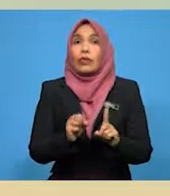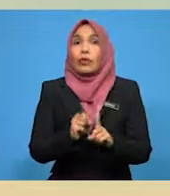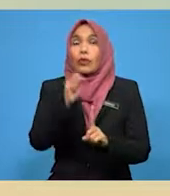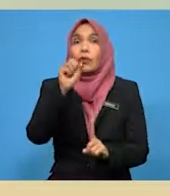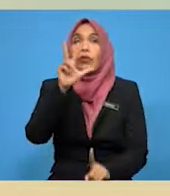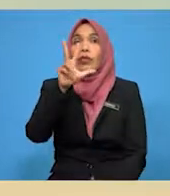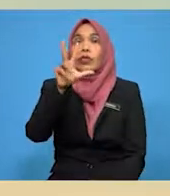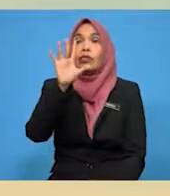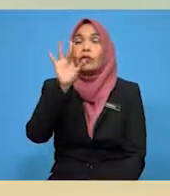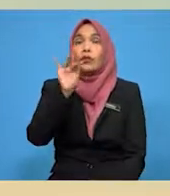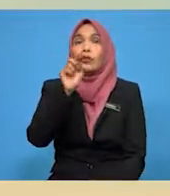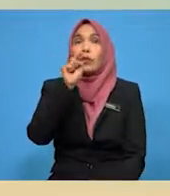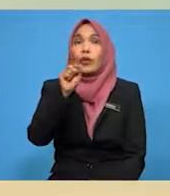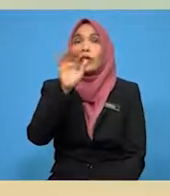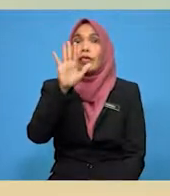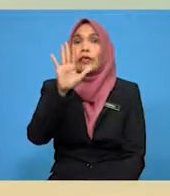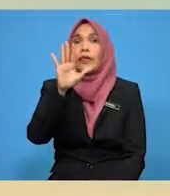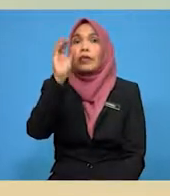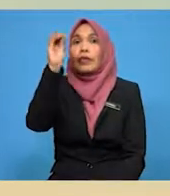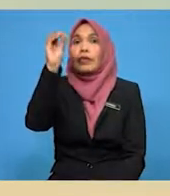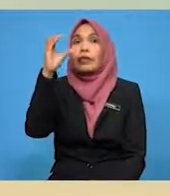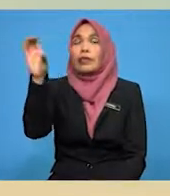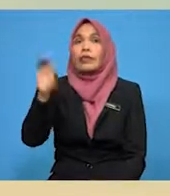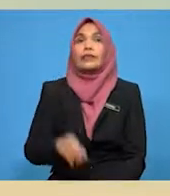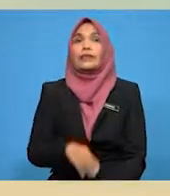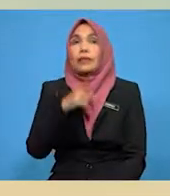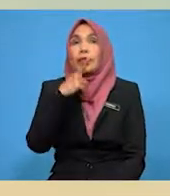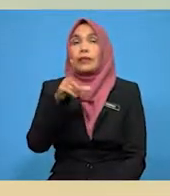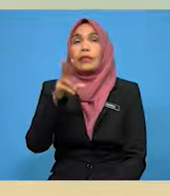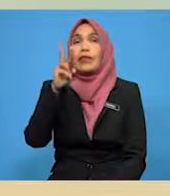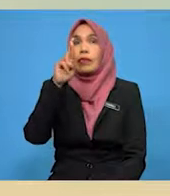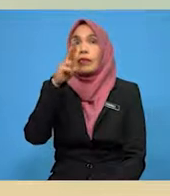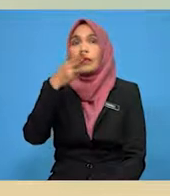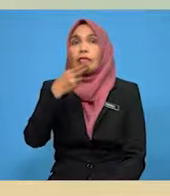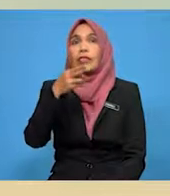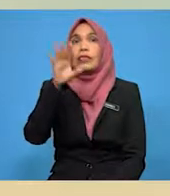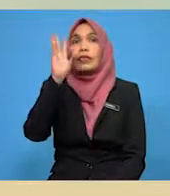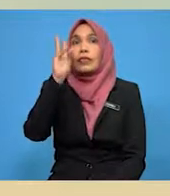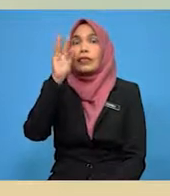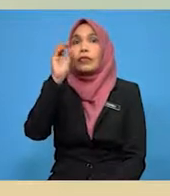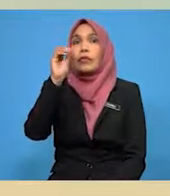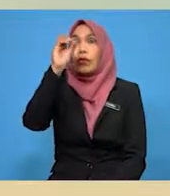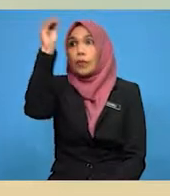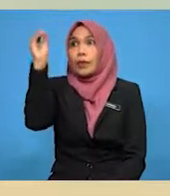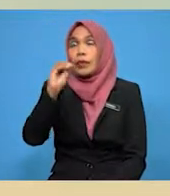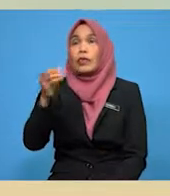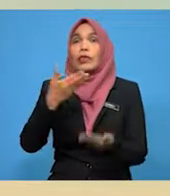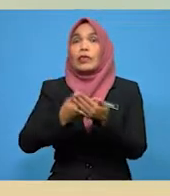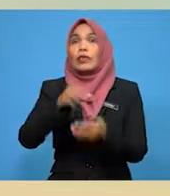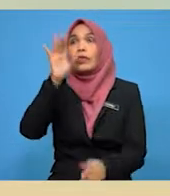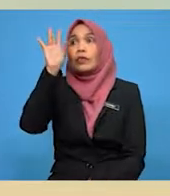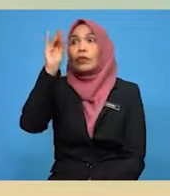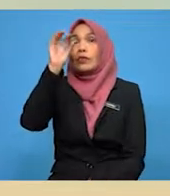37.5 darjah Celsius, kelembapan RH 60% hingga 70%,